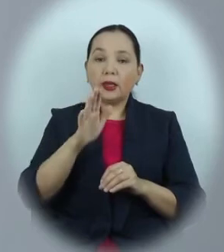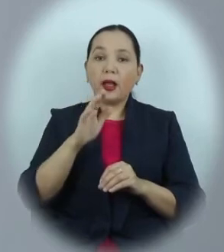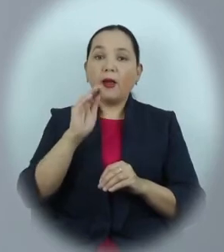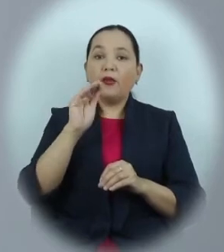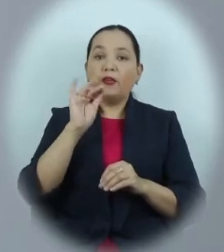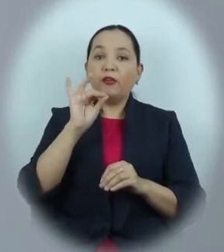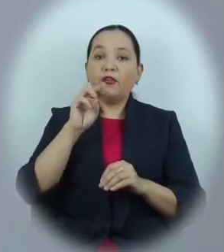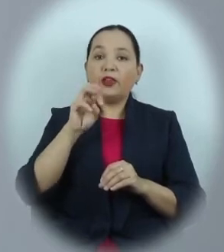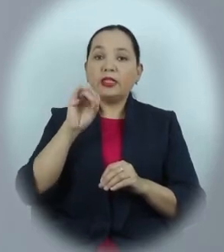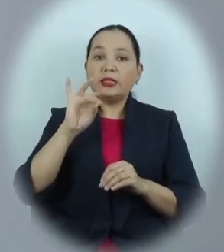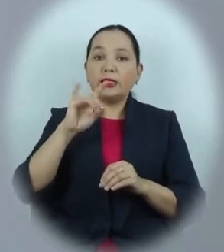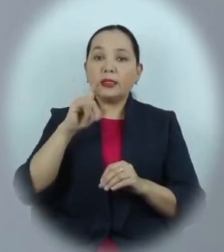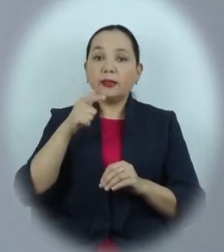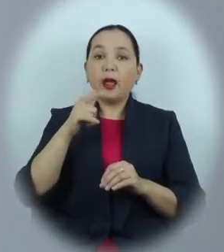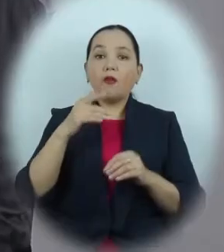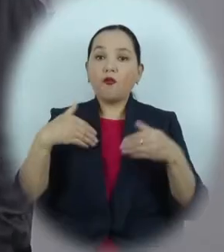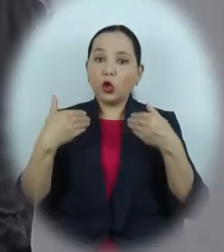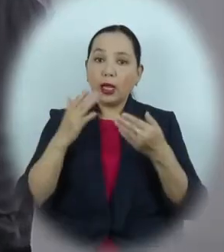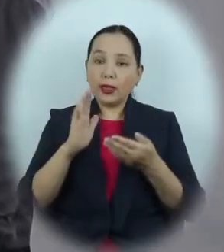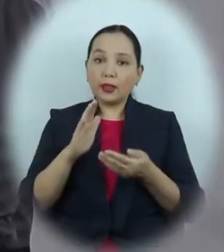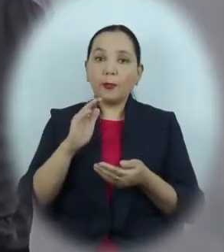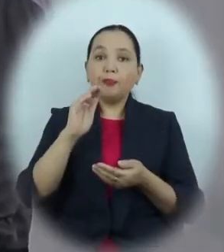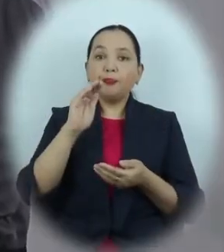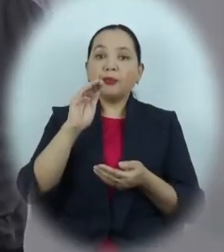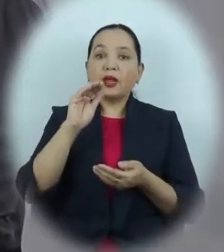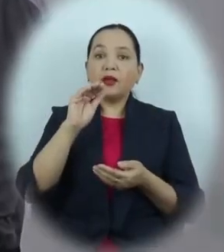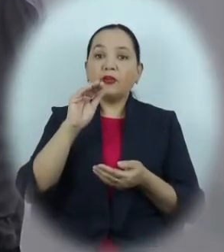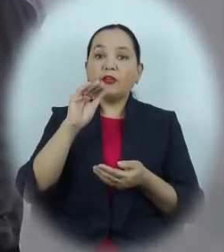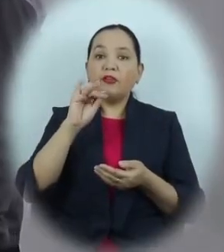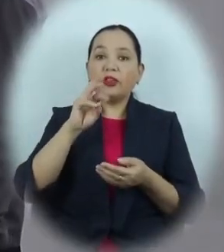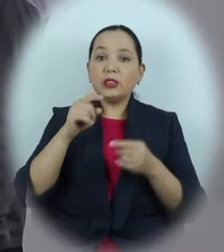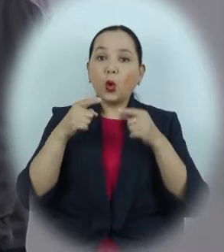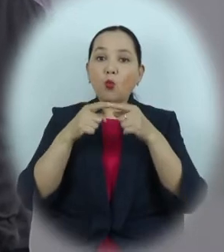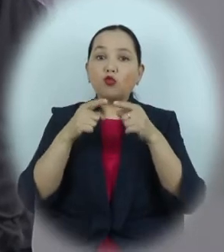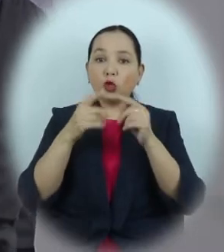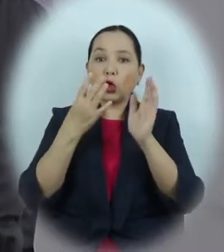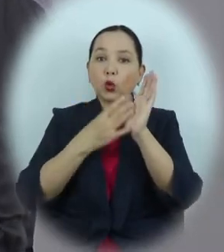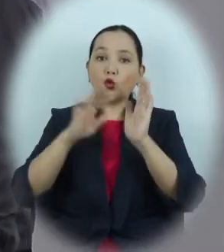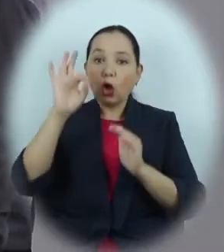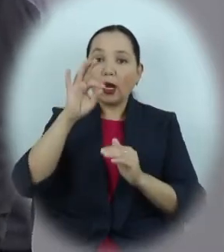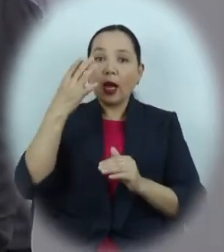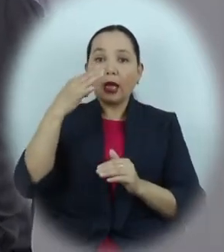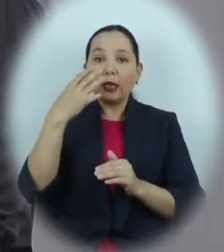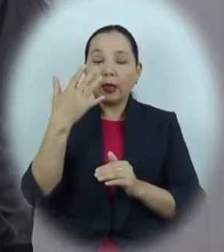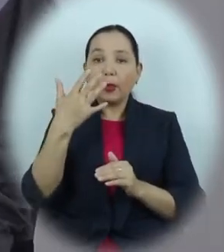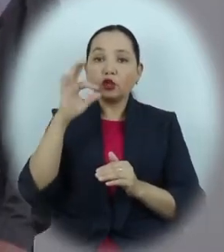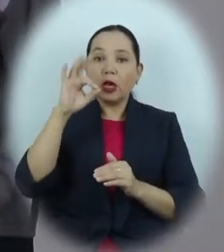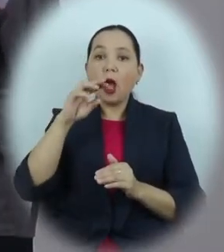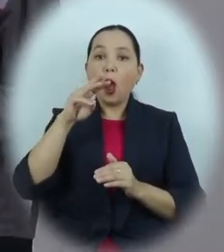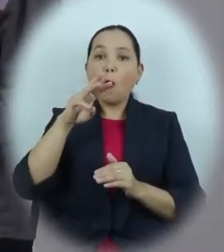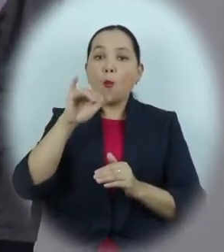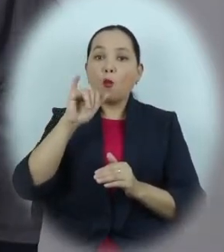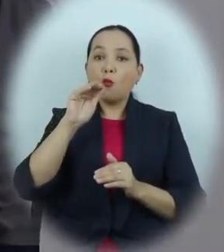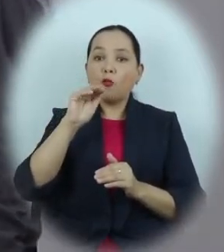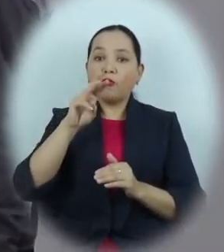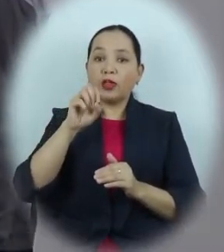fittinglardan foydalanamiz asosan. Fittinglar burchak, mana 90 gradus, 45 gradus muftalari bor. Mana